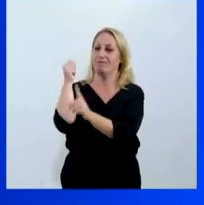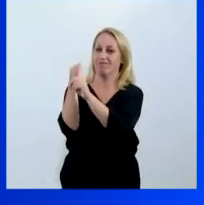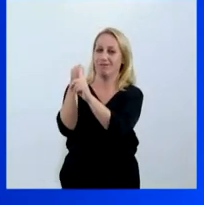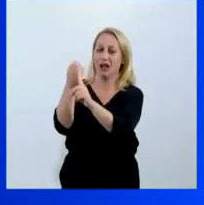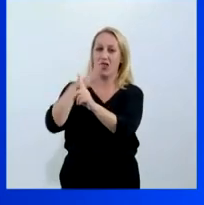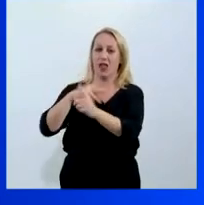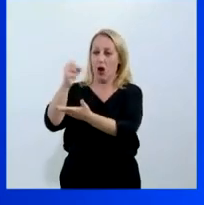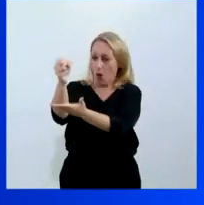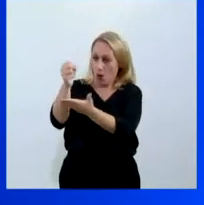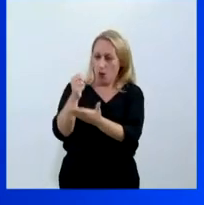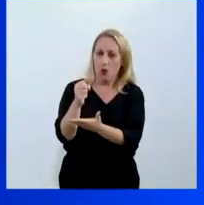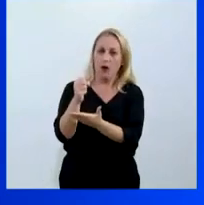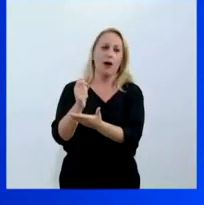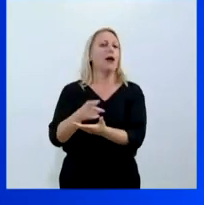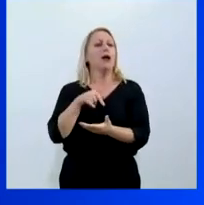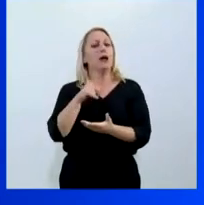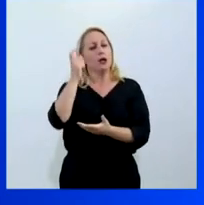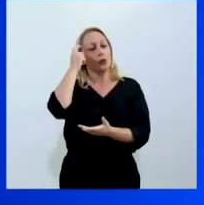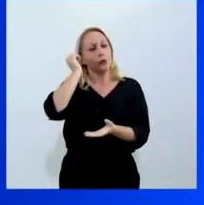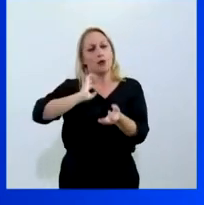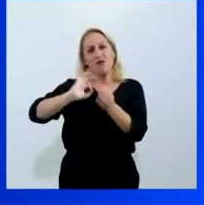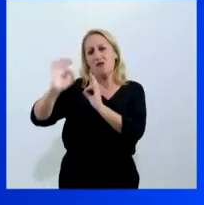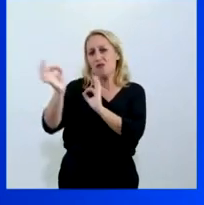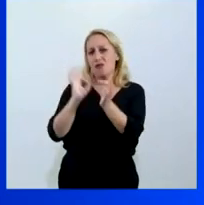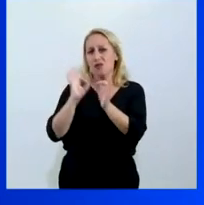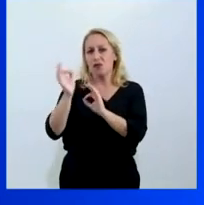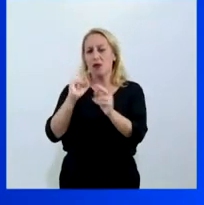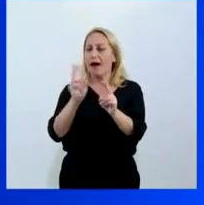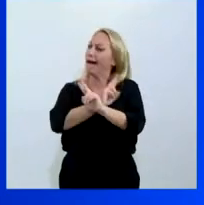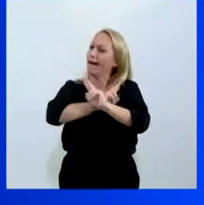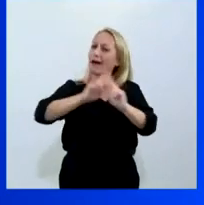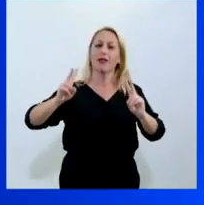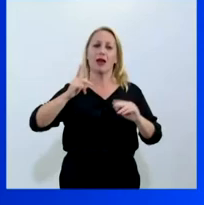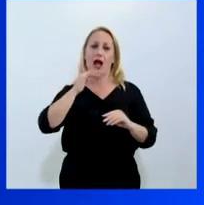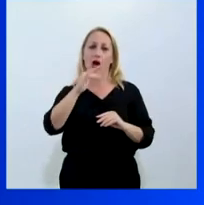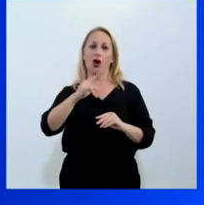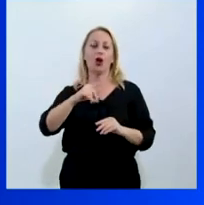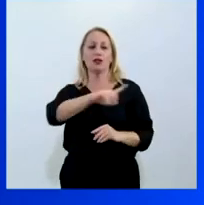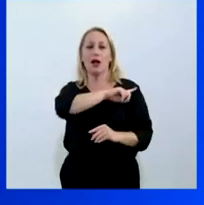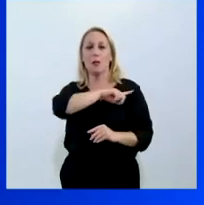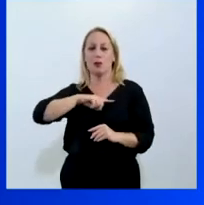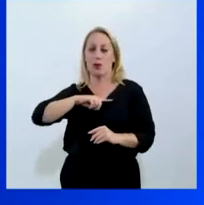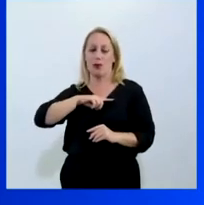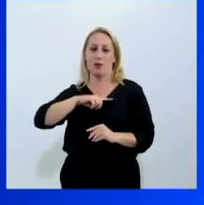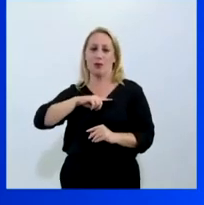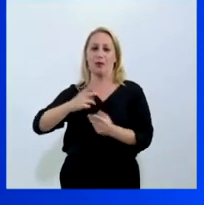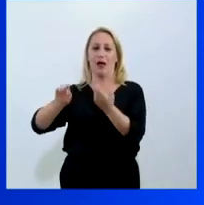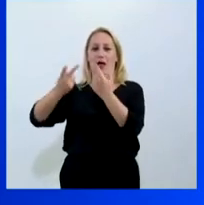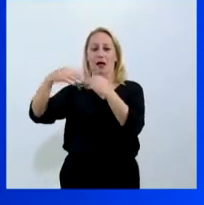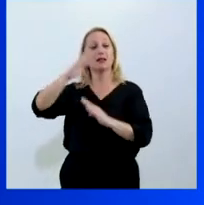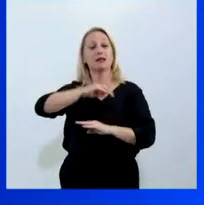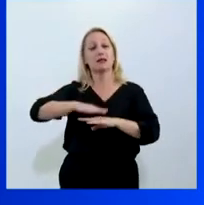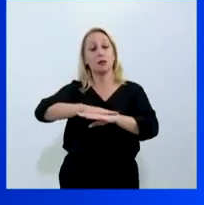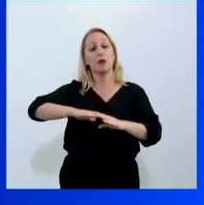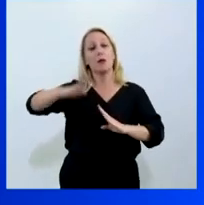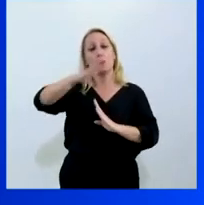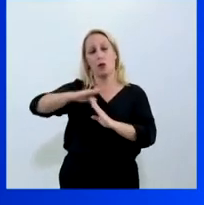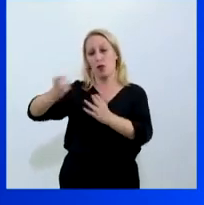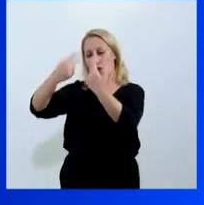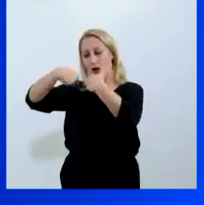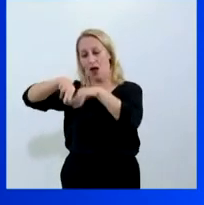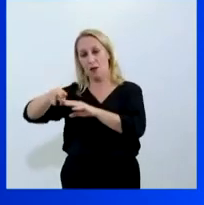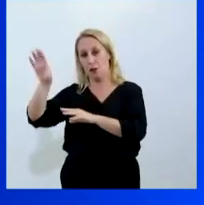με, θα έλεγα, πολύ σαφή γλώσσα και στην πρόεδρο της Επιτροπής, ότι δεν είναι δυνατόν ως Ευρωπαϊκή